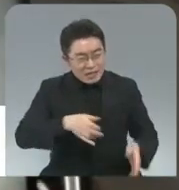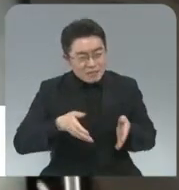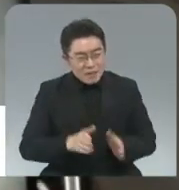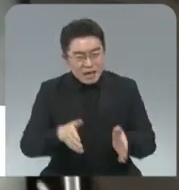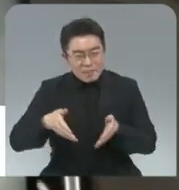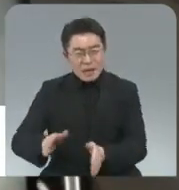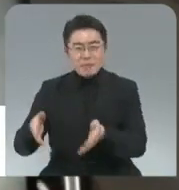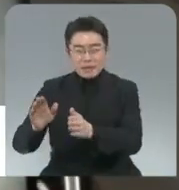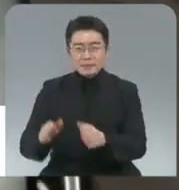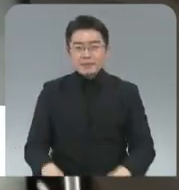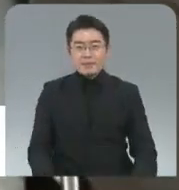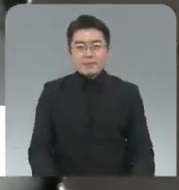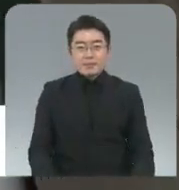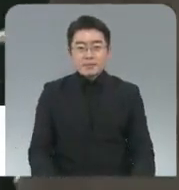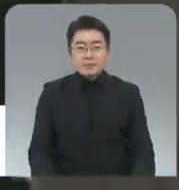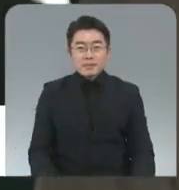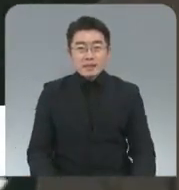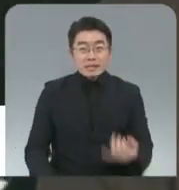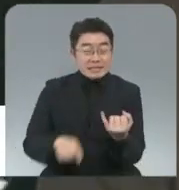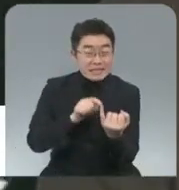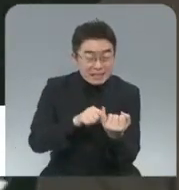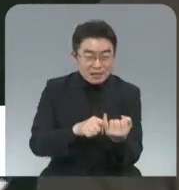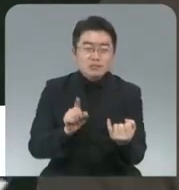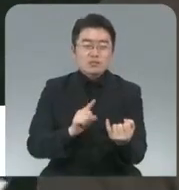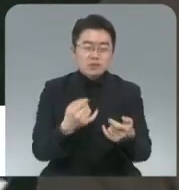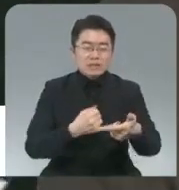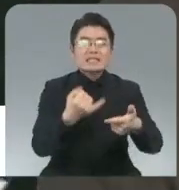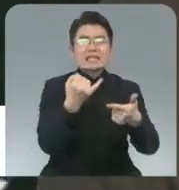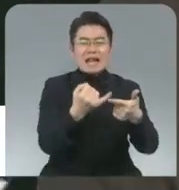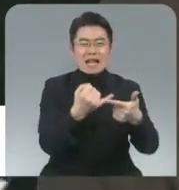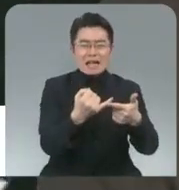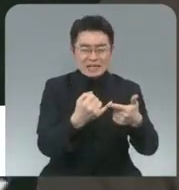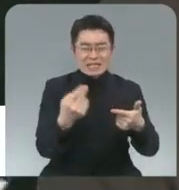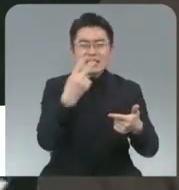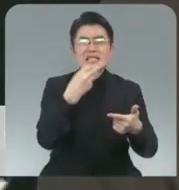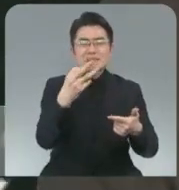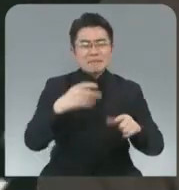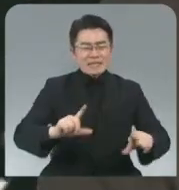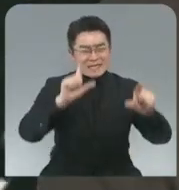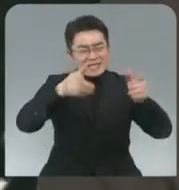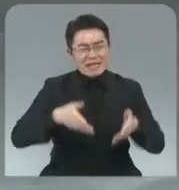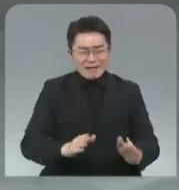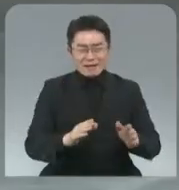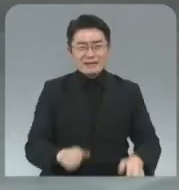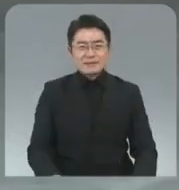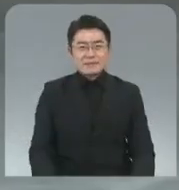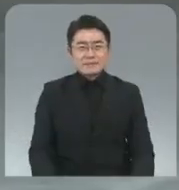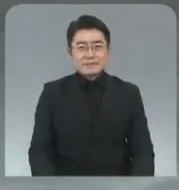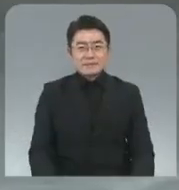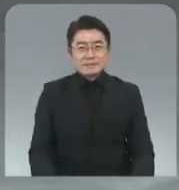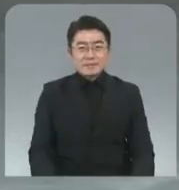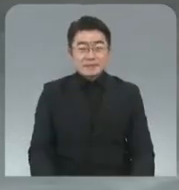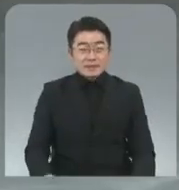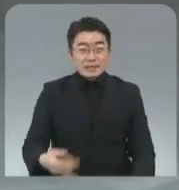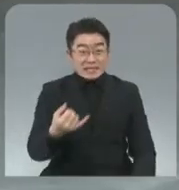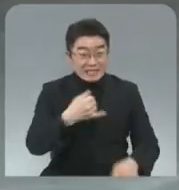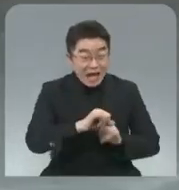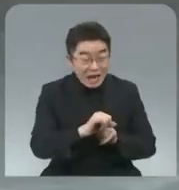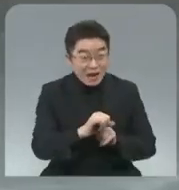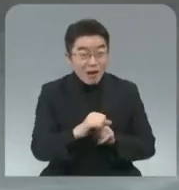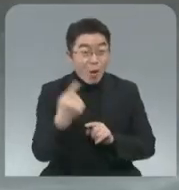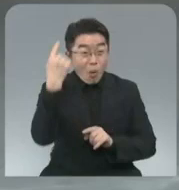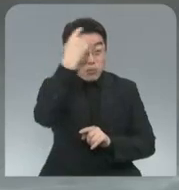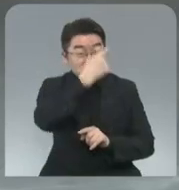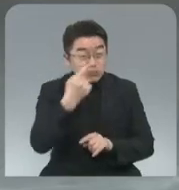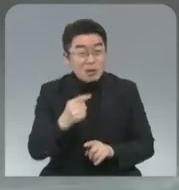biết từ trước đến nay con cái của nhà lãnh đạo chưa từng một lần xuất hiện nên việc công bố trên thực sự là một điều hoàn toàn trên cả tưởng tượng chủ tịch Kim